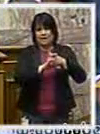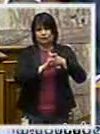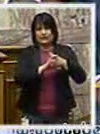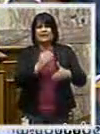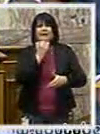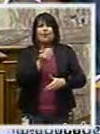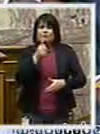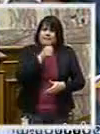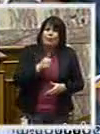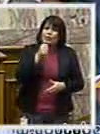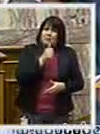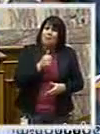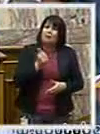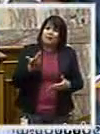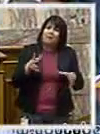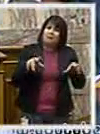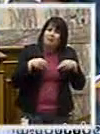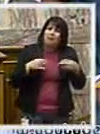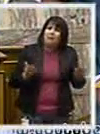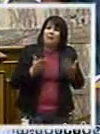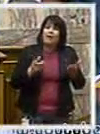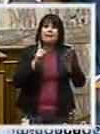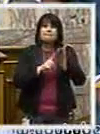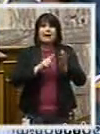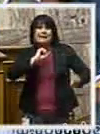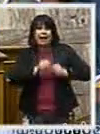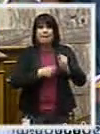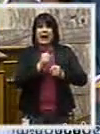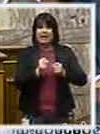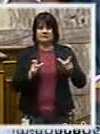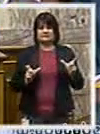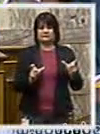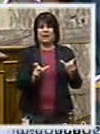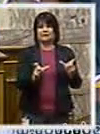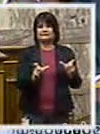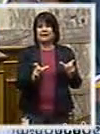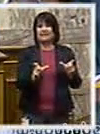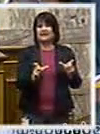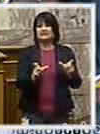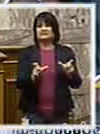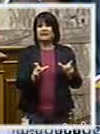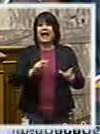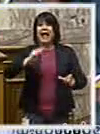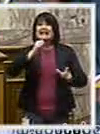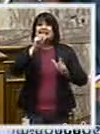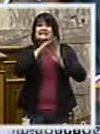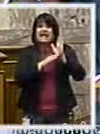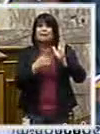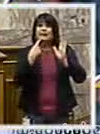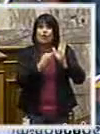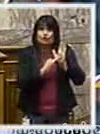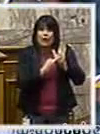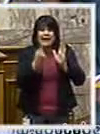Κύριε Υπουργέ, πρέπει να αντισταθείτε έστω και στο τελευταίο λεπτό. Εάν είναι όχι, είναι αντισταγματικό, κάντε ένα